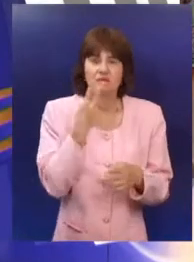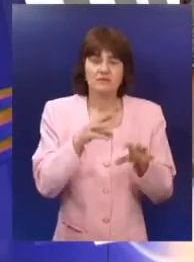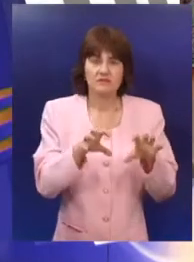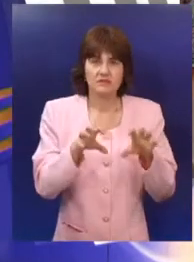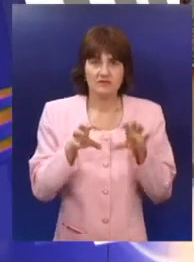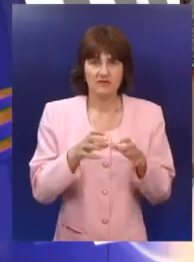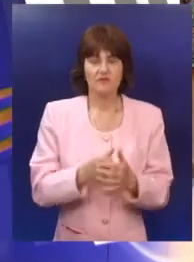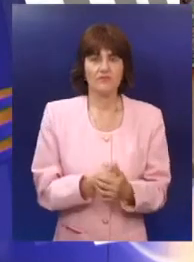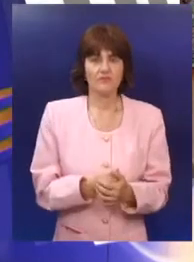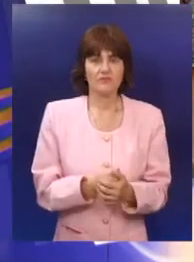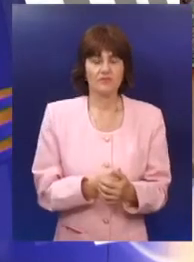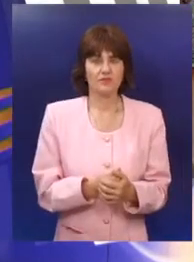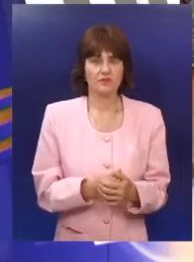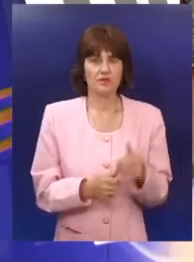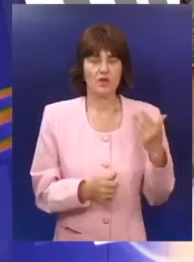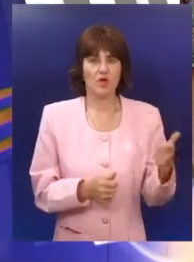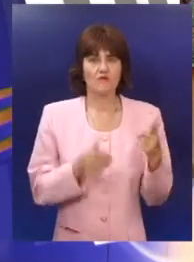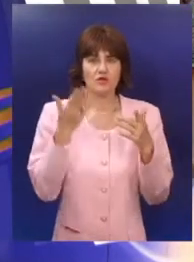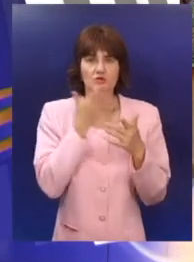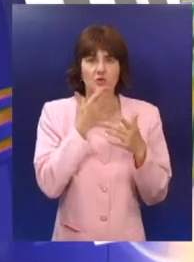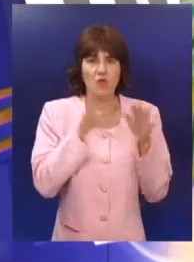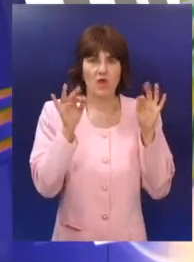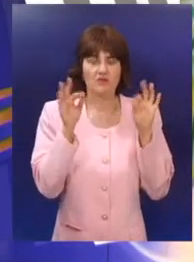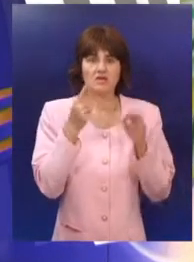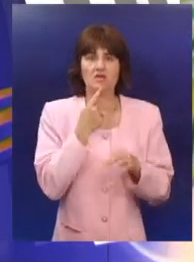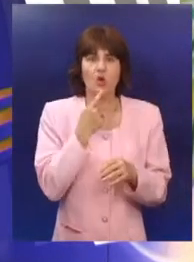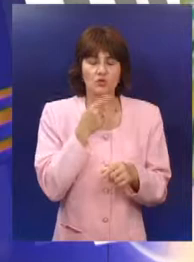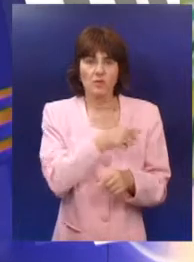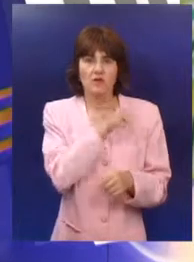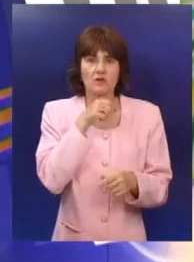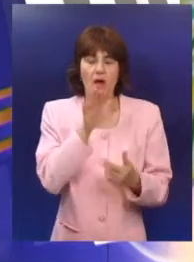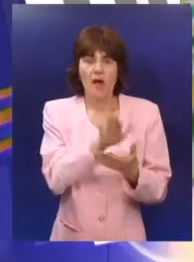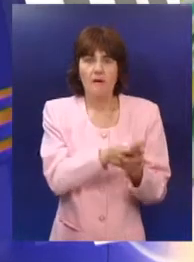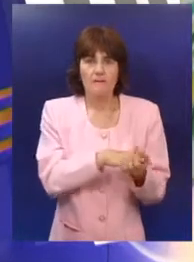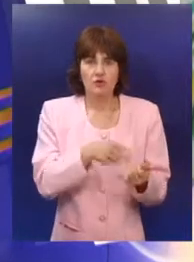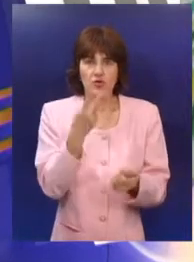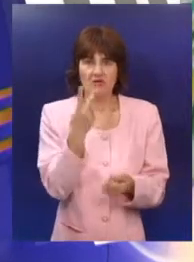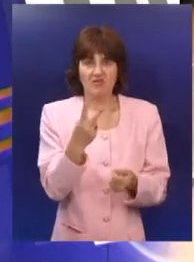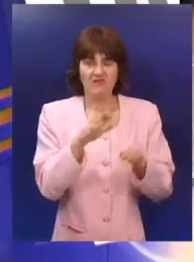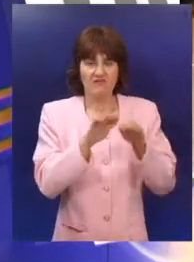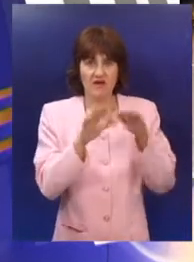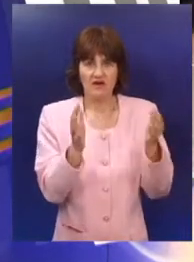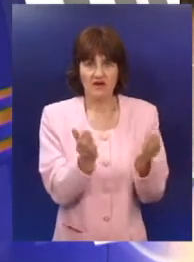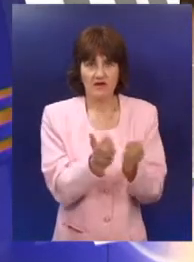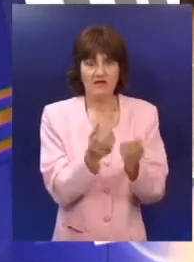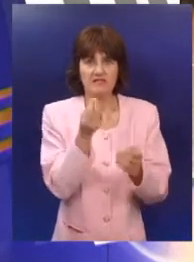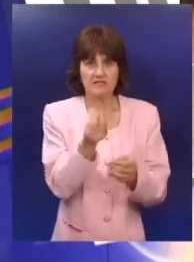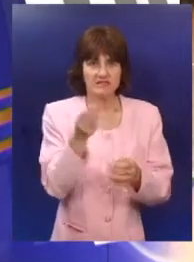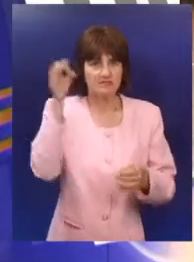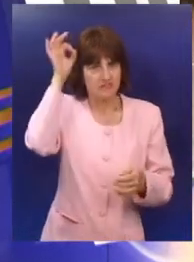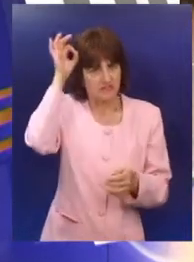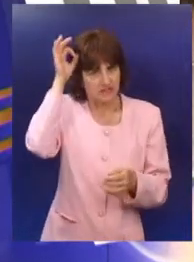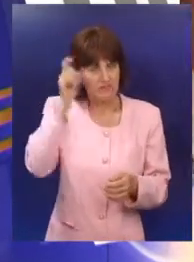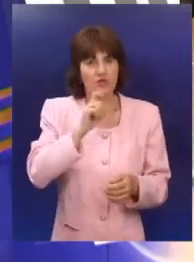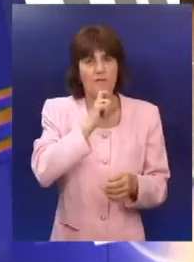razumevanjem. Osnovna škola 10. oktobar je prva u Subotici koja je ove školske godine otvorila dva bilingvalna odeljenja na